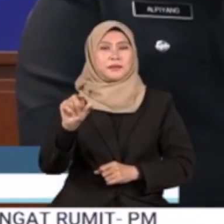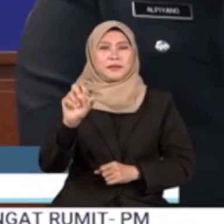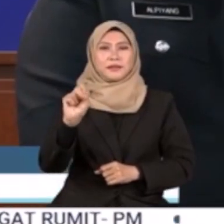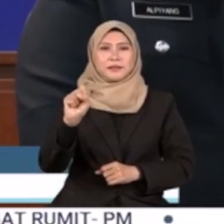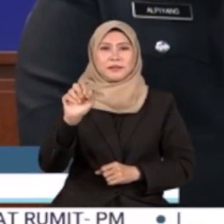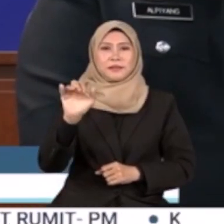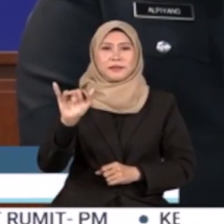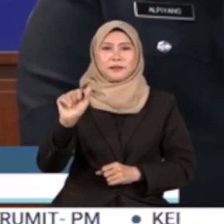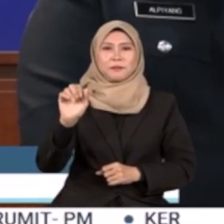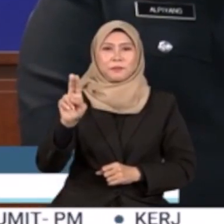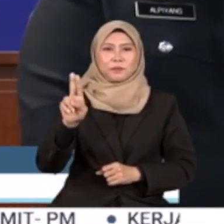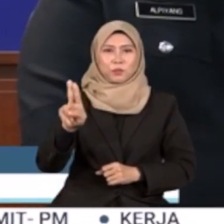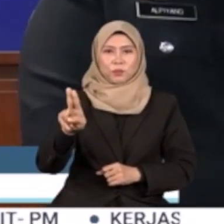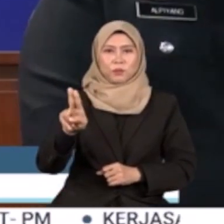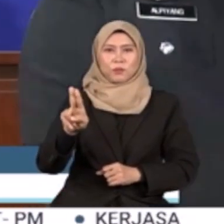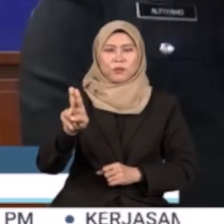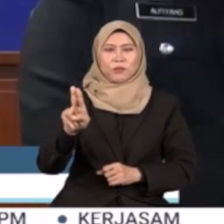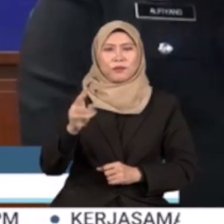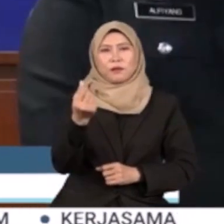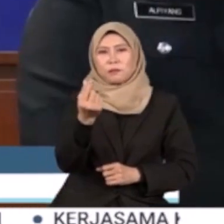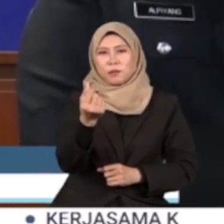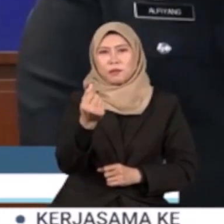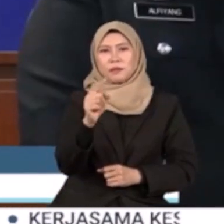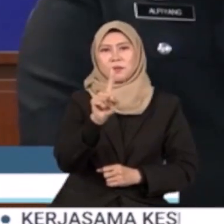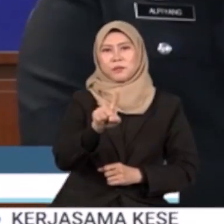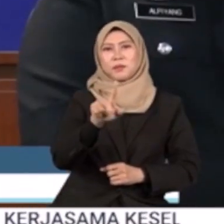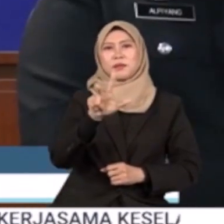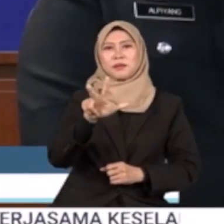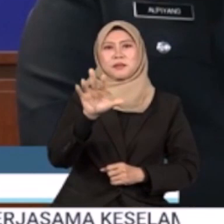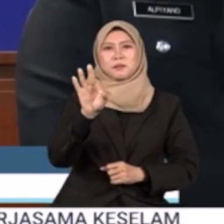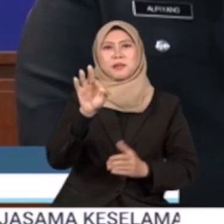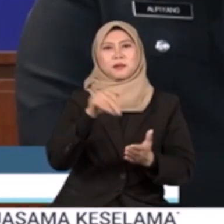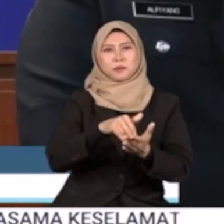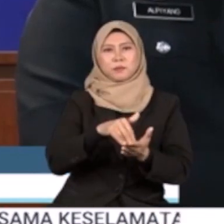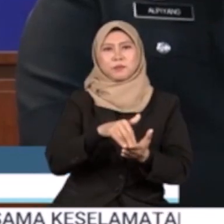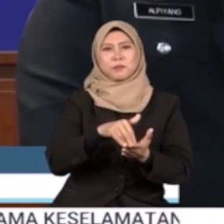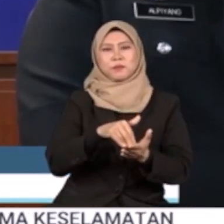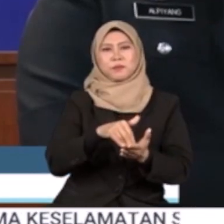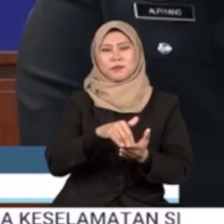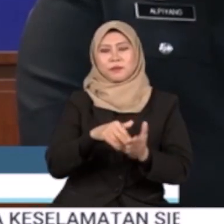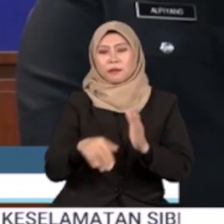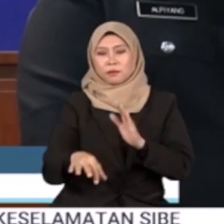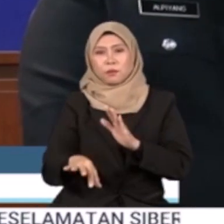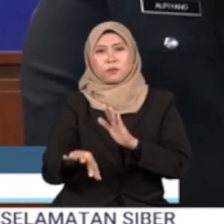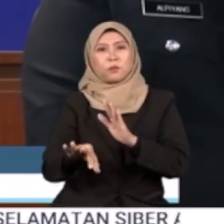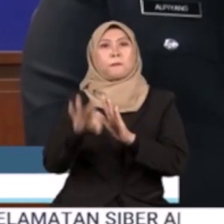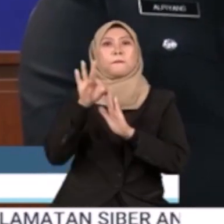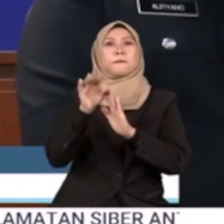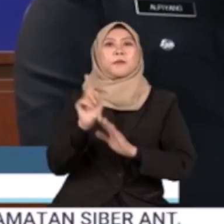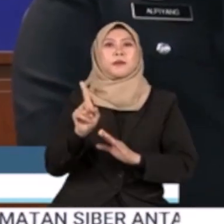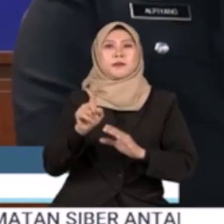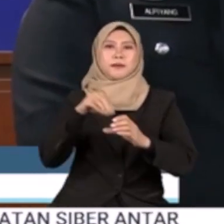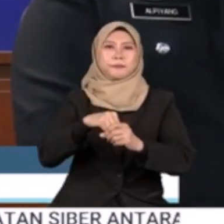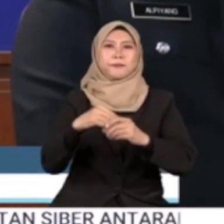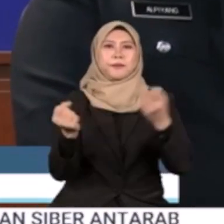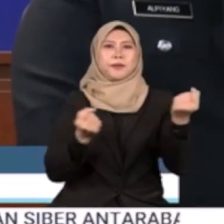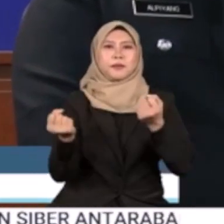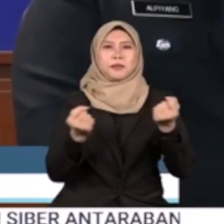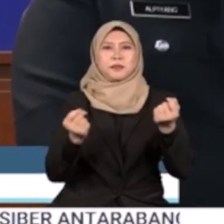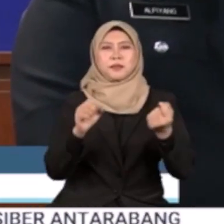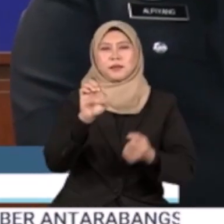ya bernilai sebanyak 139.000 dijumpai di dalam sebuah kriteria